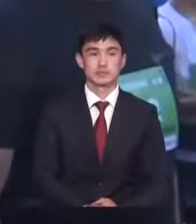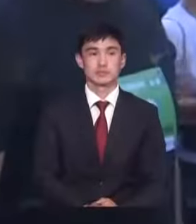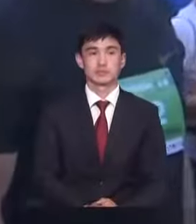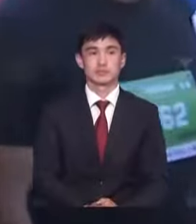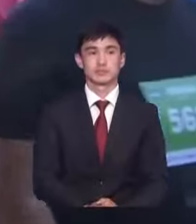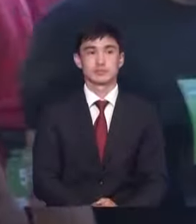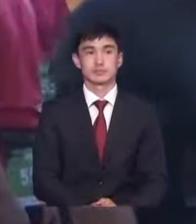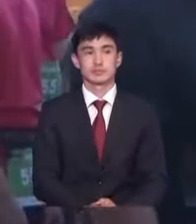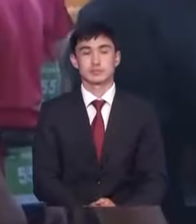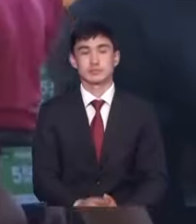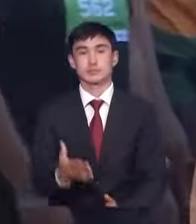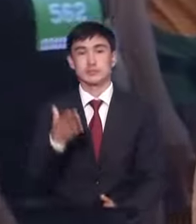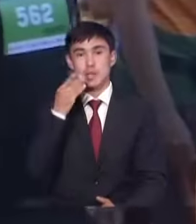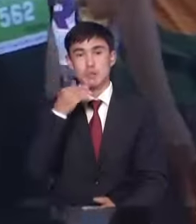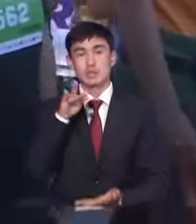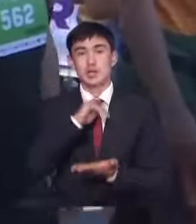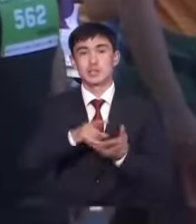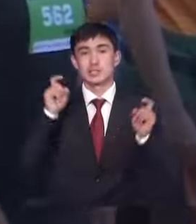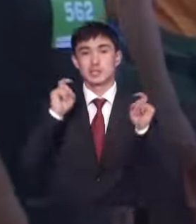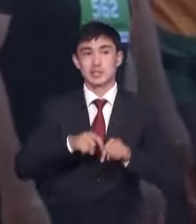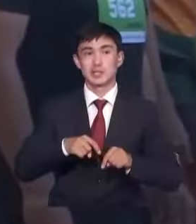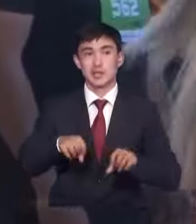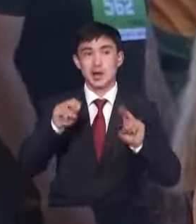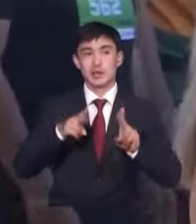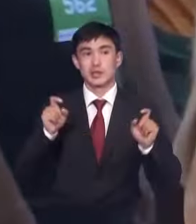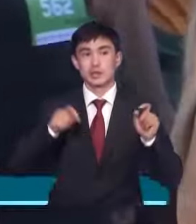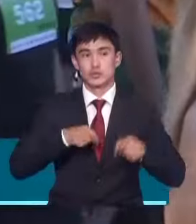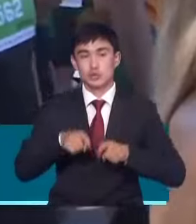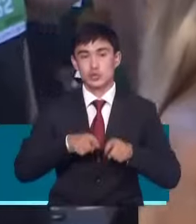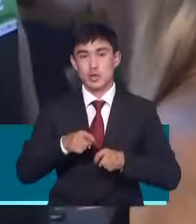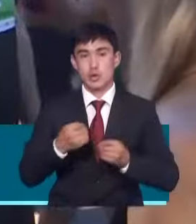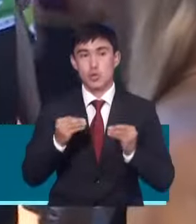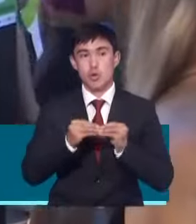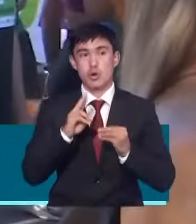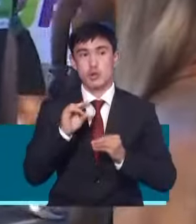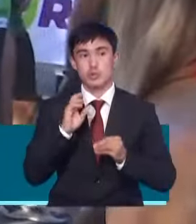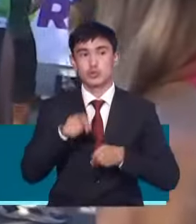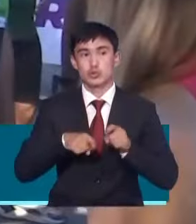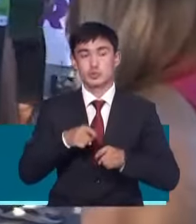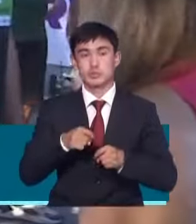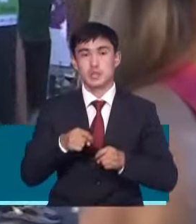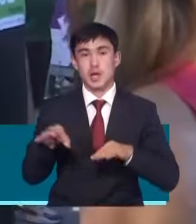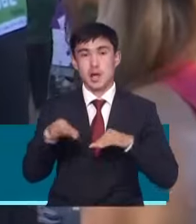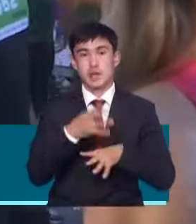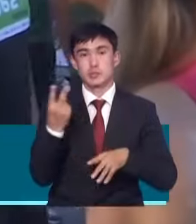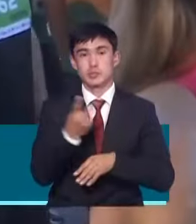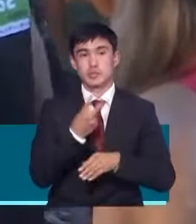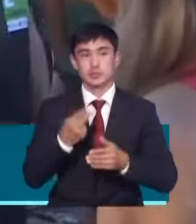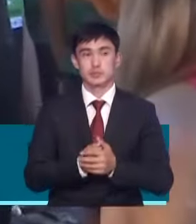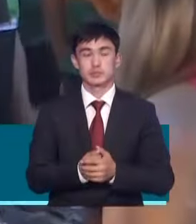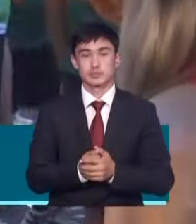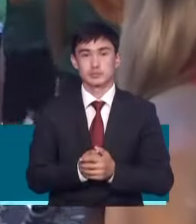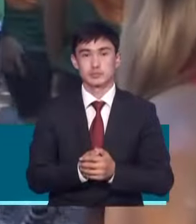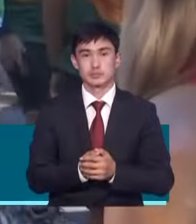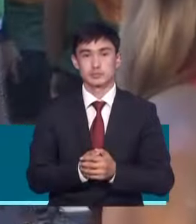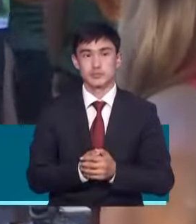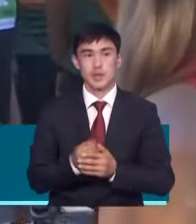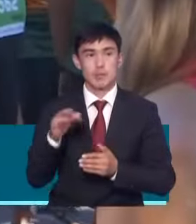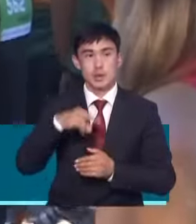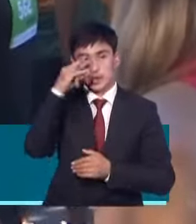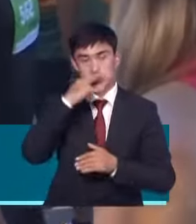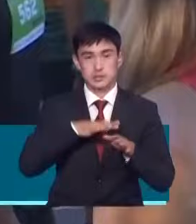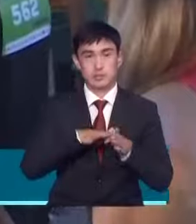Алматы қаласынан келгенбіз, арнайы осы қазақ марафонға жүгіруге. Бүгін 10 километр жүгіреміз, әйелім екеуміз. Бұл енді бүкіл